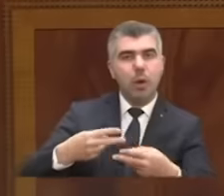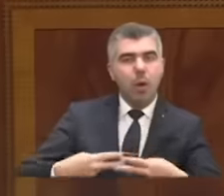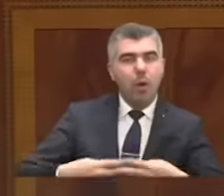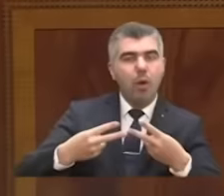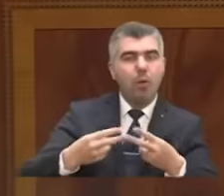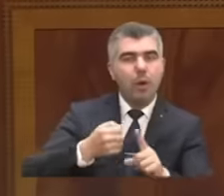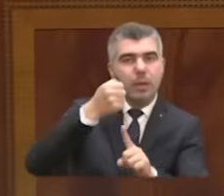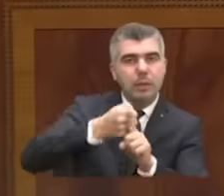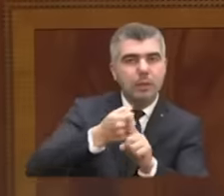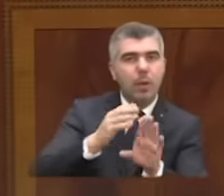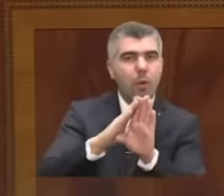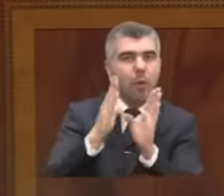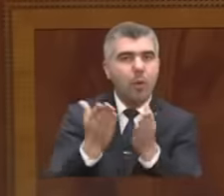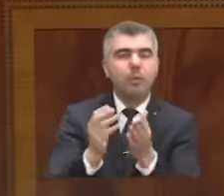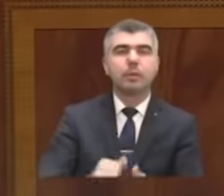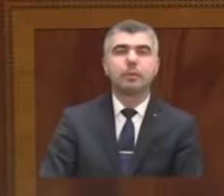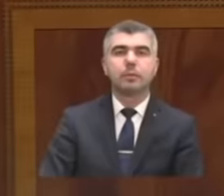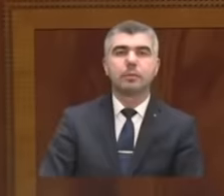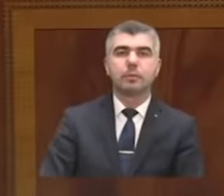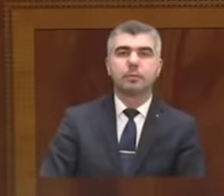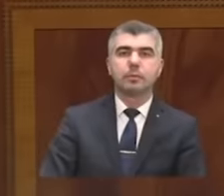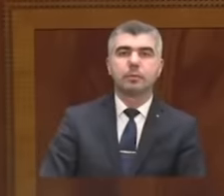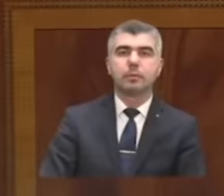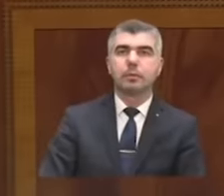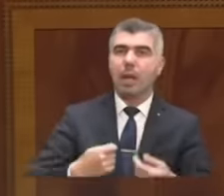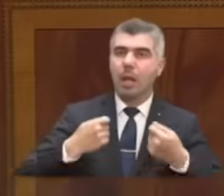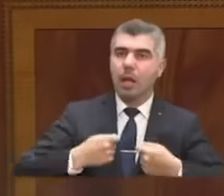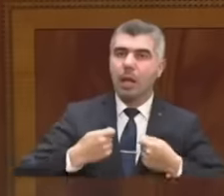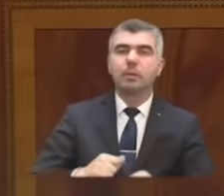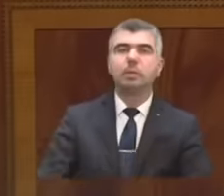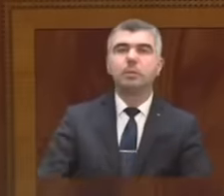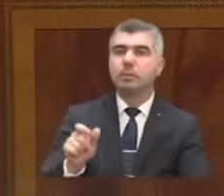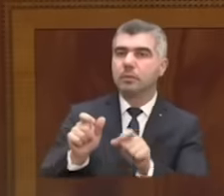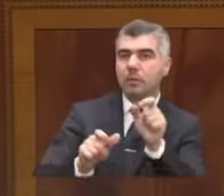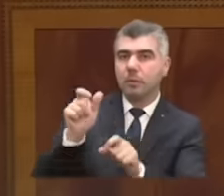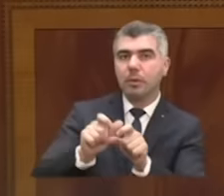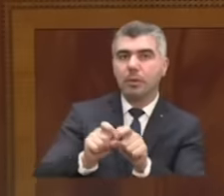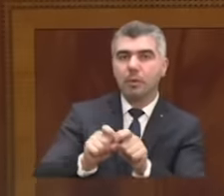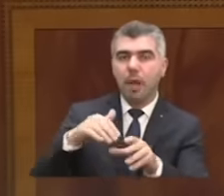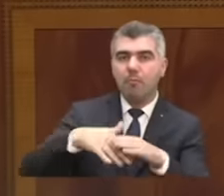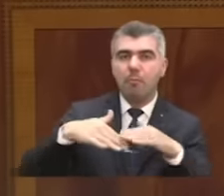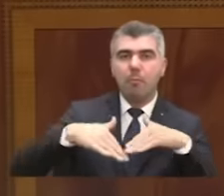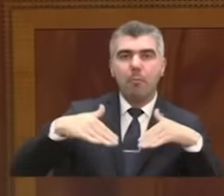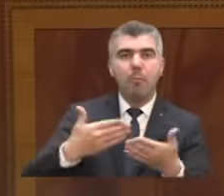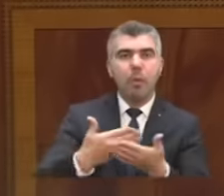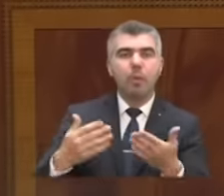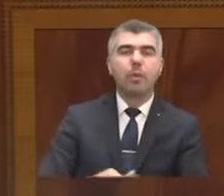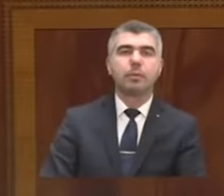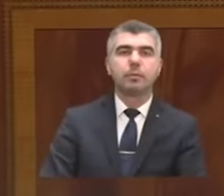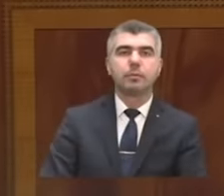ضمانا للتفعيل الأمثل لهذا المسار الإصلاحي الشامل. سيد الرئيس المحترم، سيدات